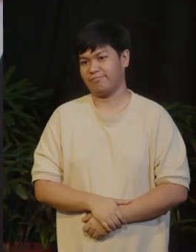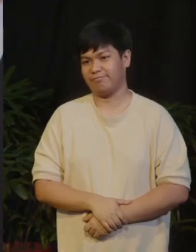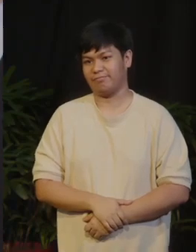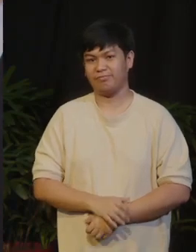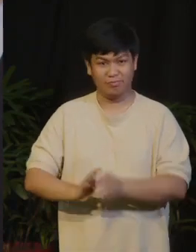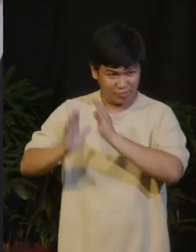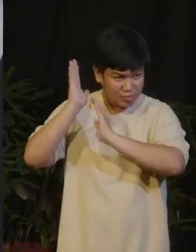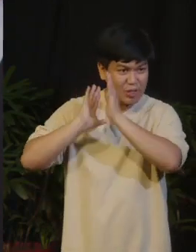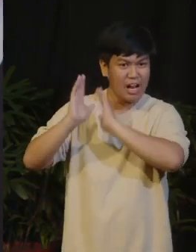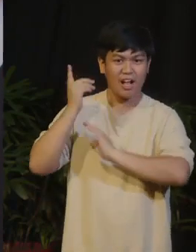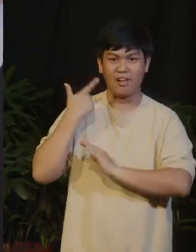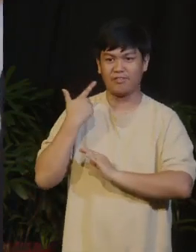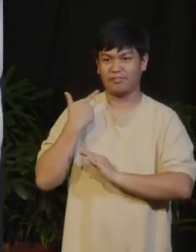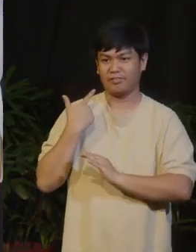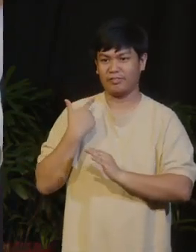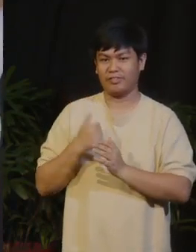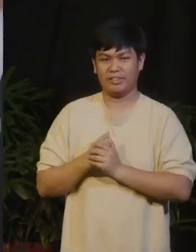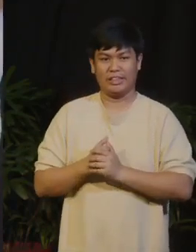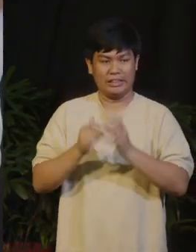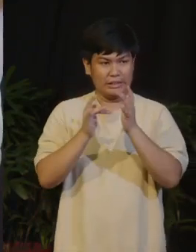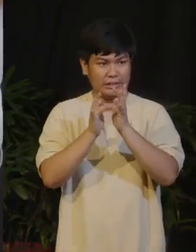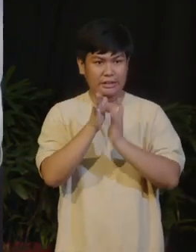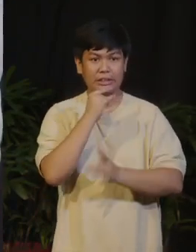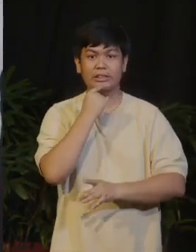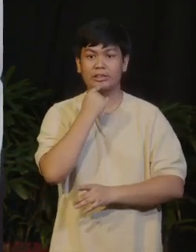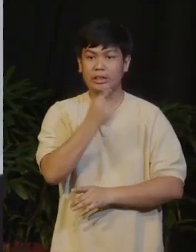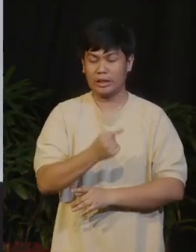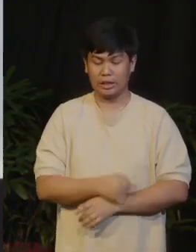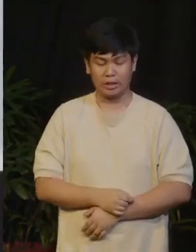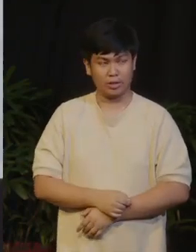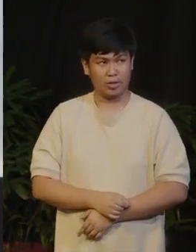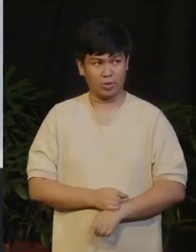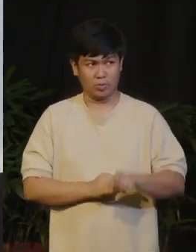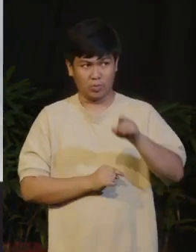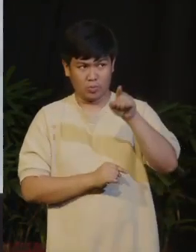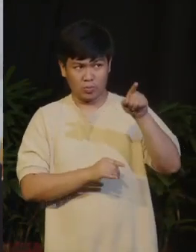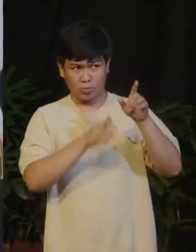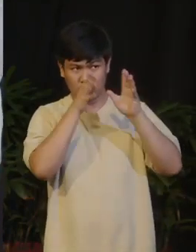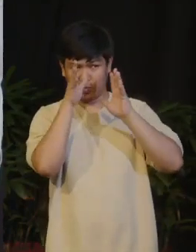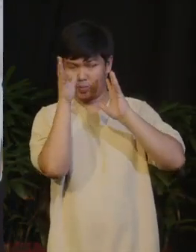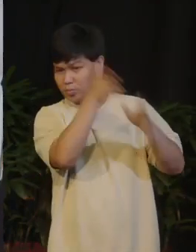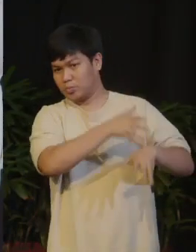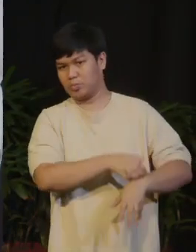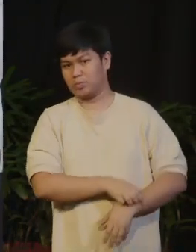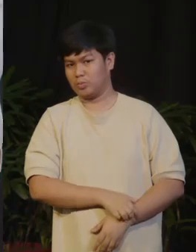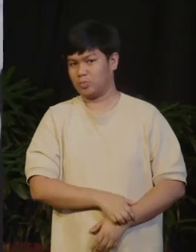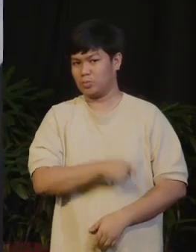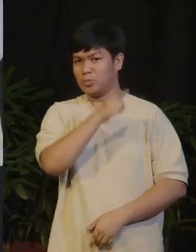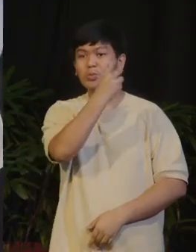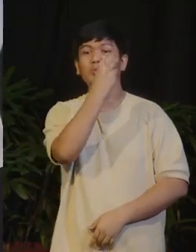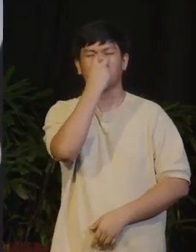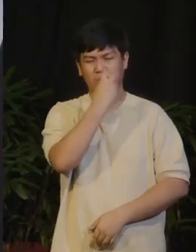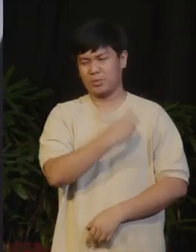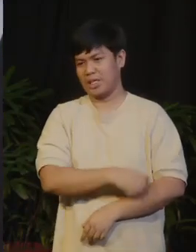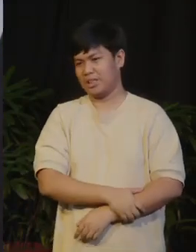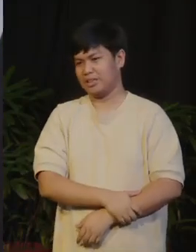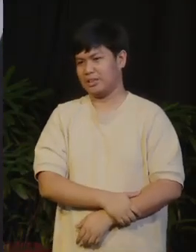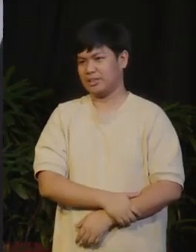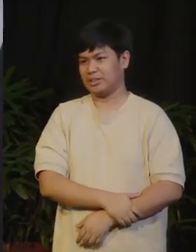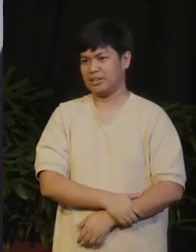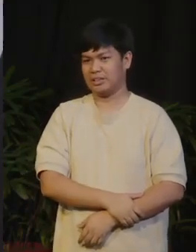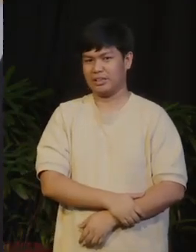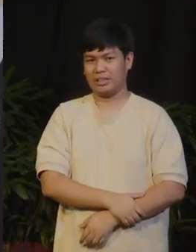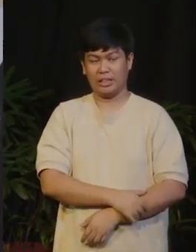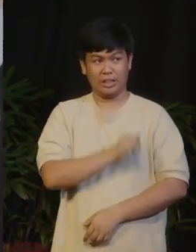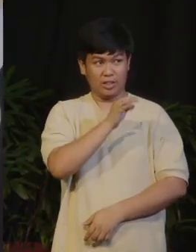Sabi sa Matthew 15:14 ng ating Panginoon, "Let them alone, they are blind guides. And